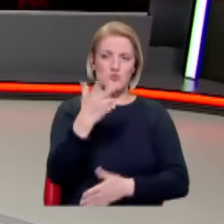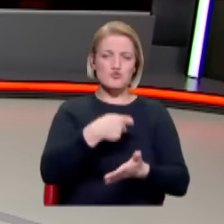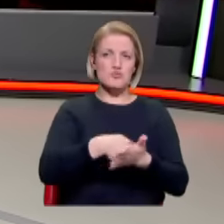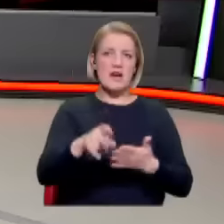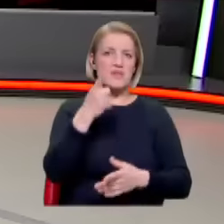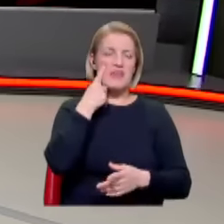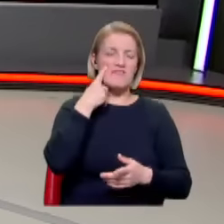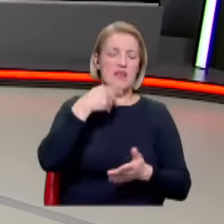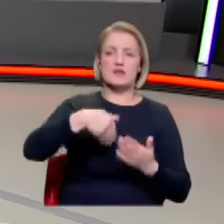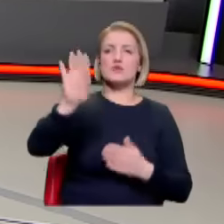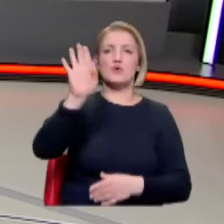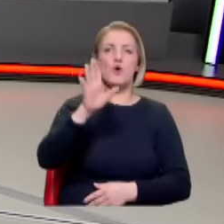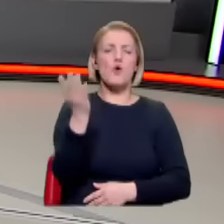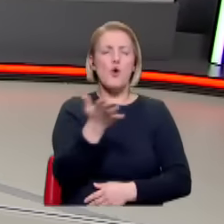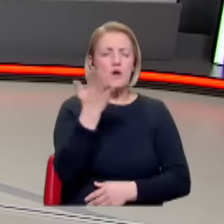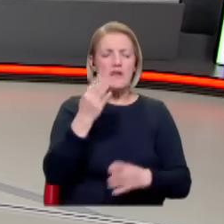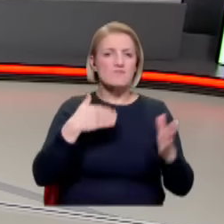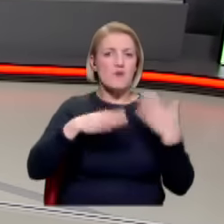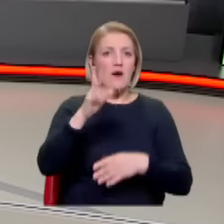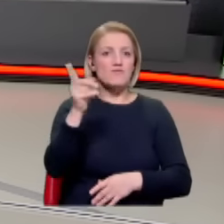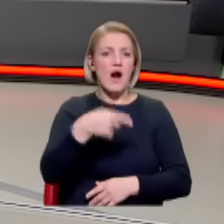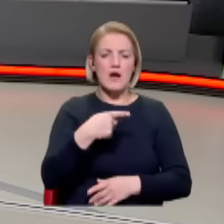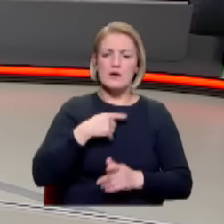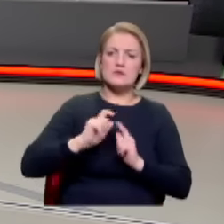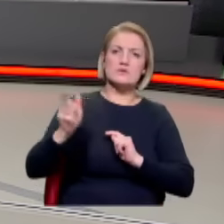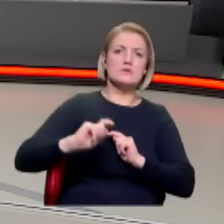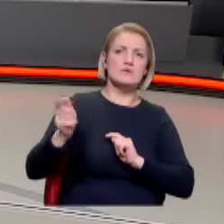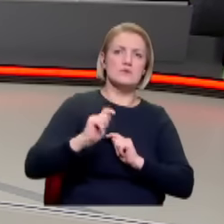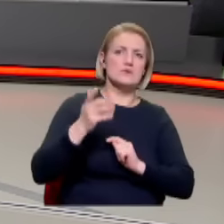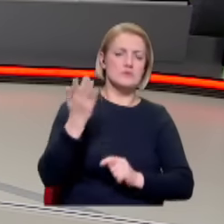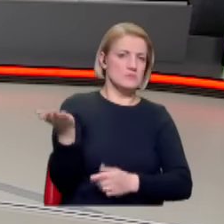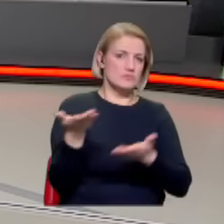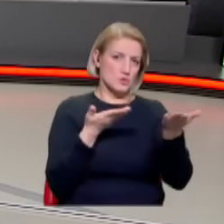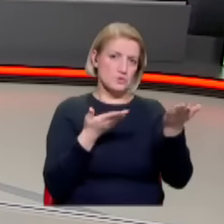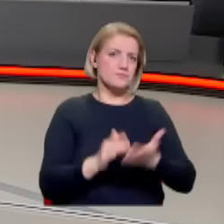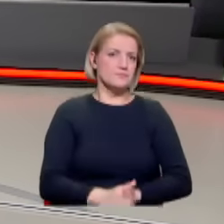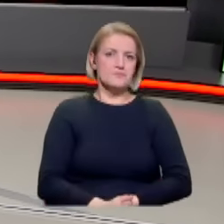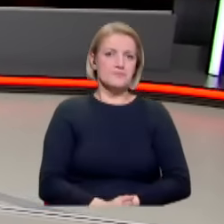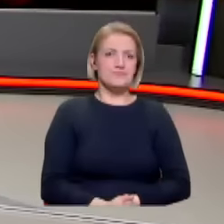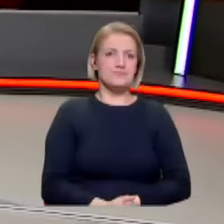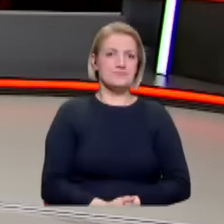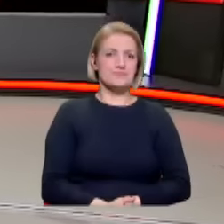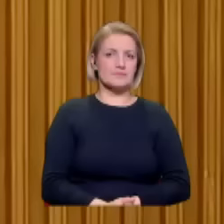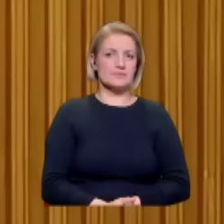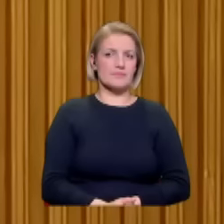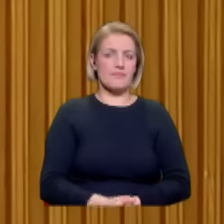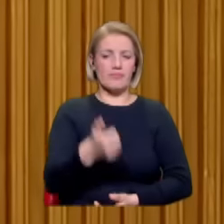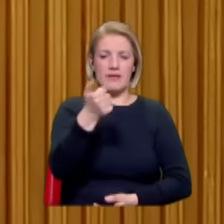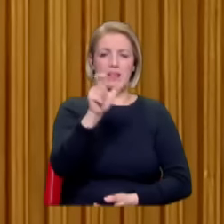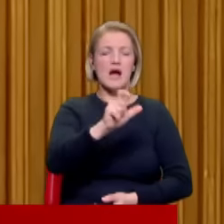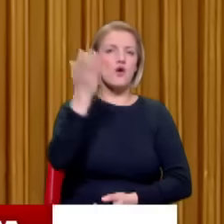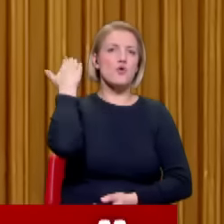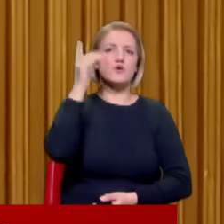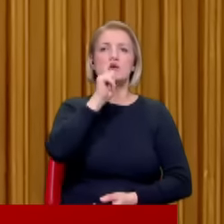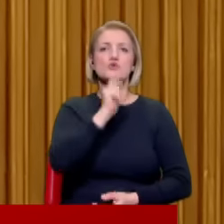maaş devlete gidiyor. Öyle vergi veriyoruz ki. Vergi dilimiz zulmü. Buyurun. 6 ay önce